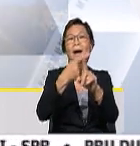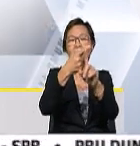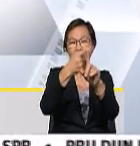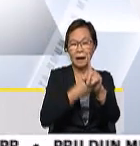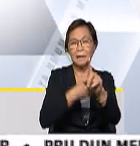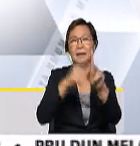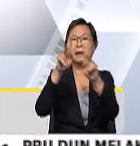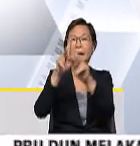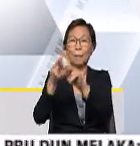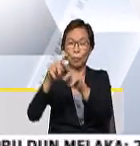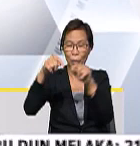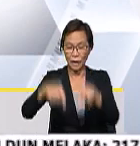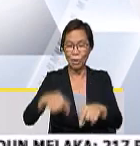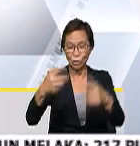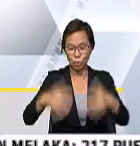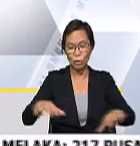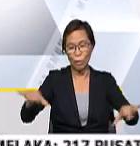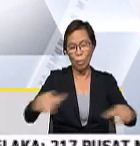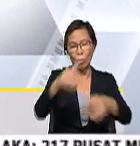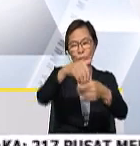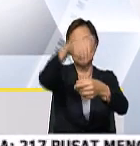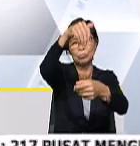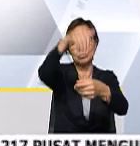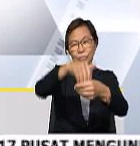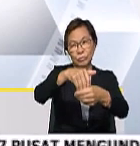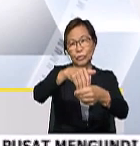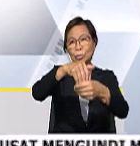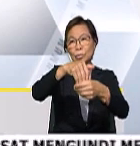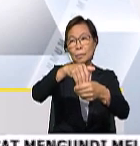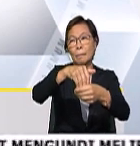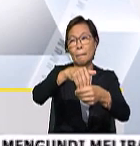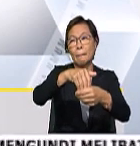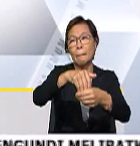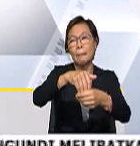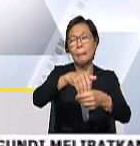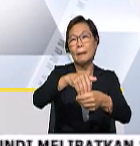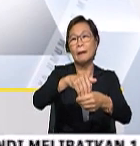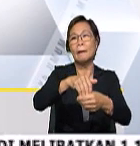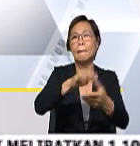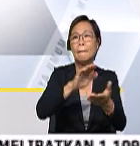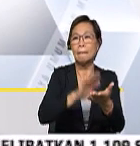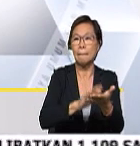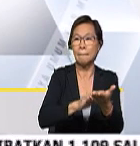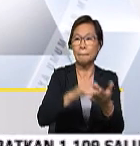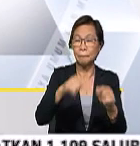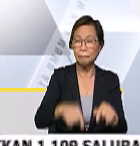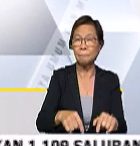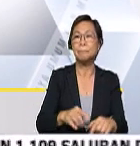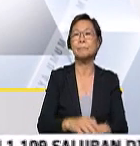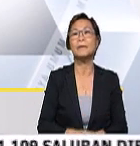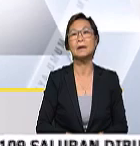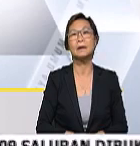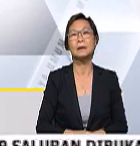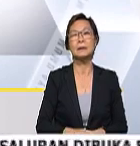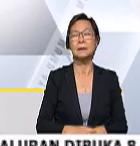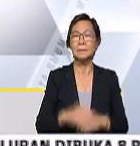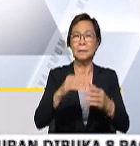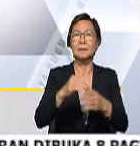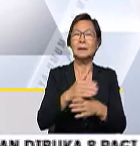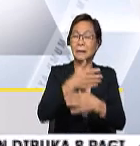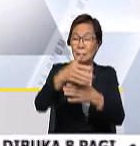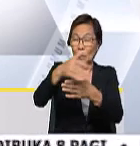Kampung Belekek Luar, telah pun melaksanakan tanggungjawab mereka mengundi di sekolah ini. Baik, sedikit perkongsian